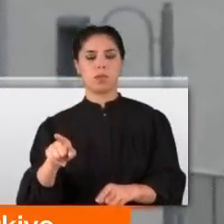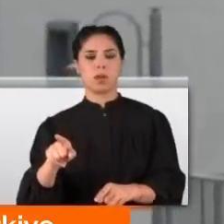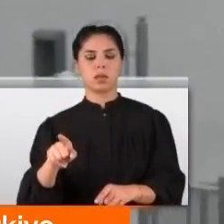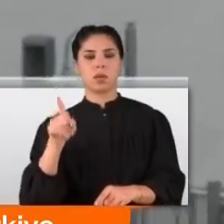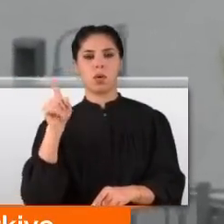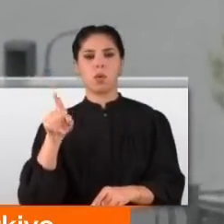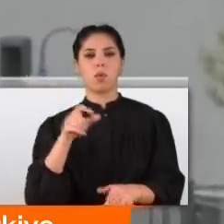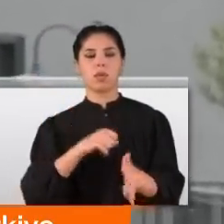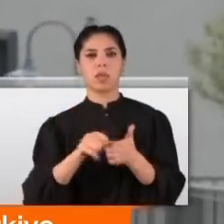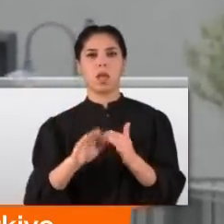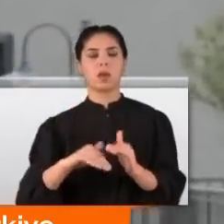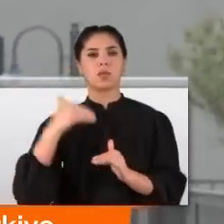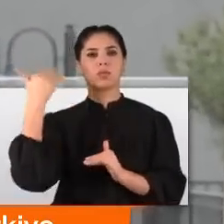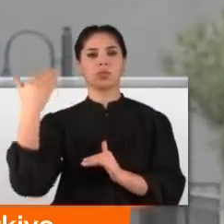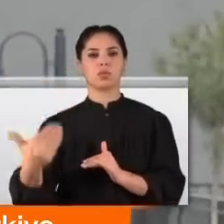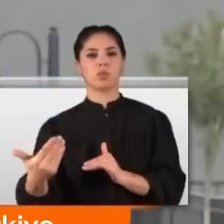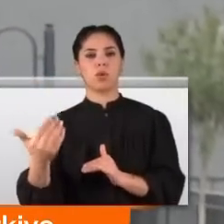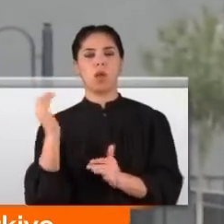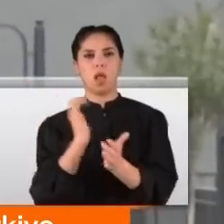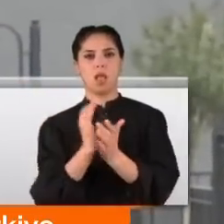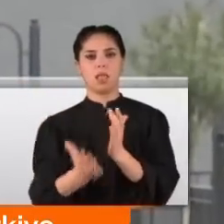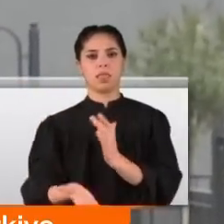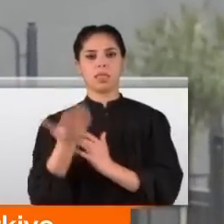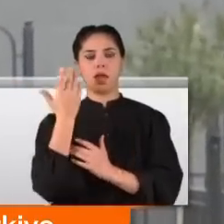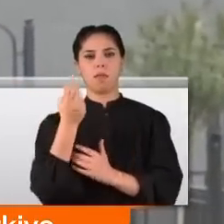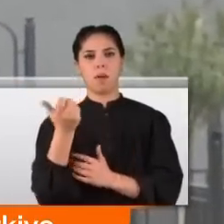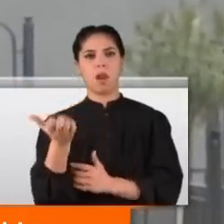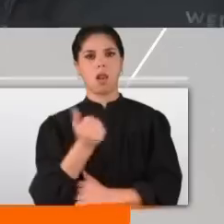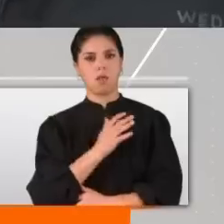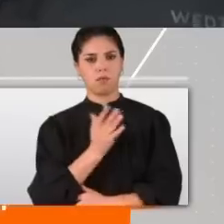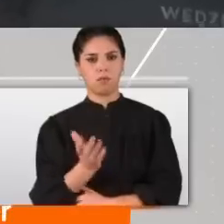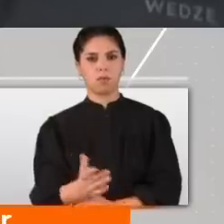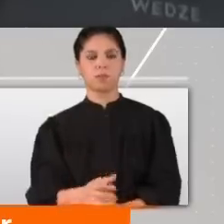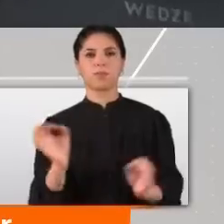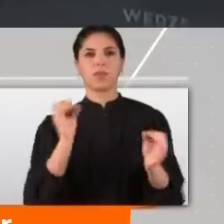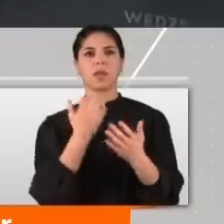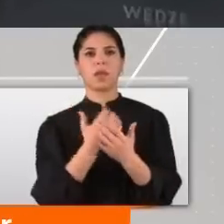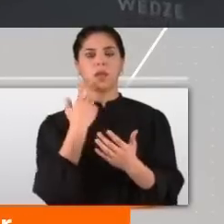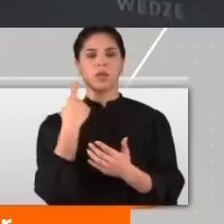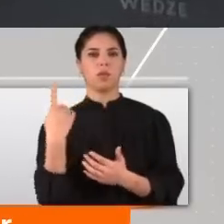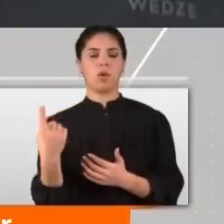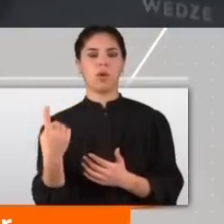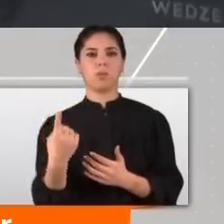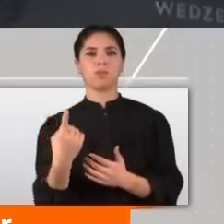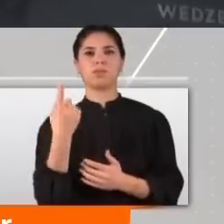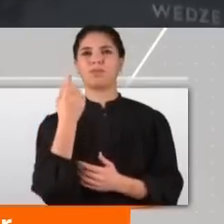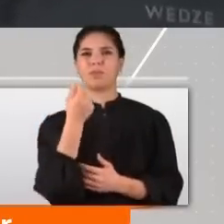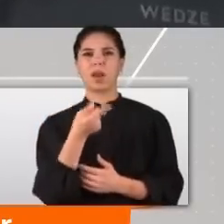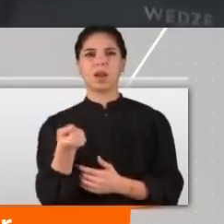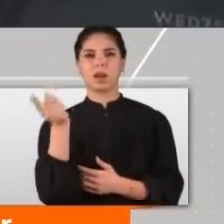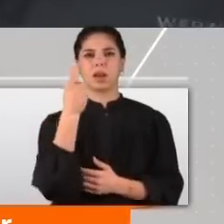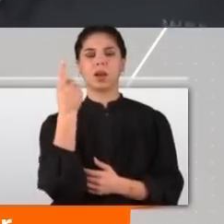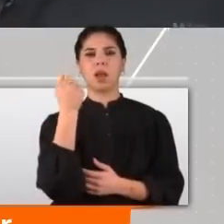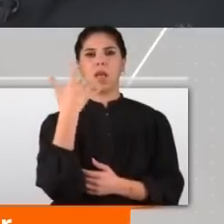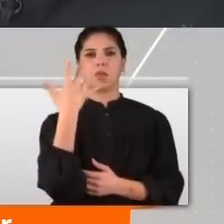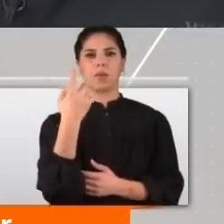o zaman o tarihten sonra veliden daha yüksek ücret istiyor. Erken kayıt adı altında fiyatları